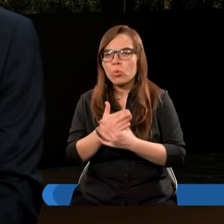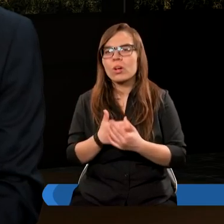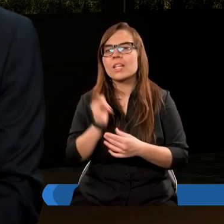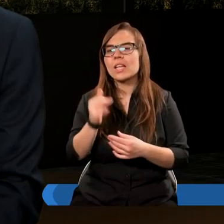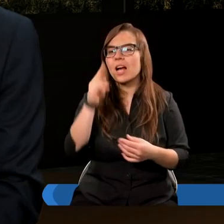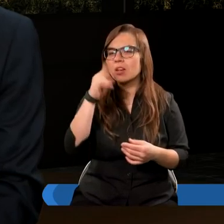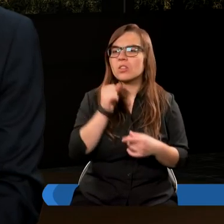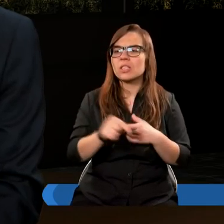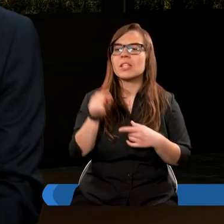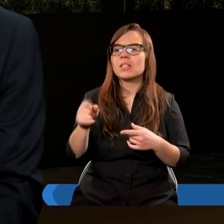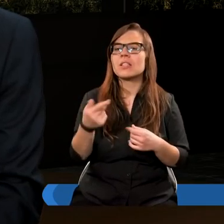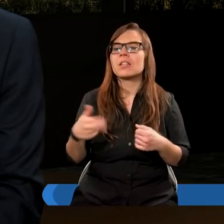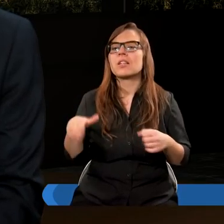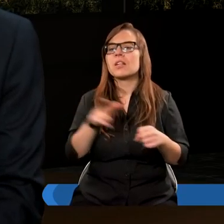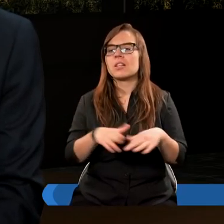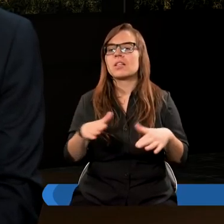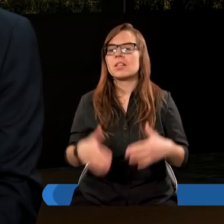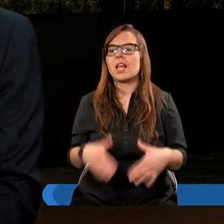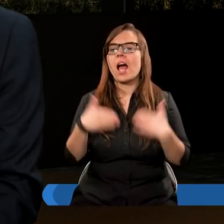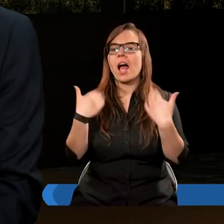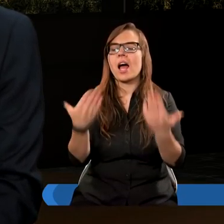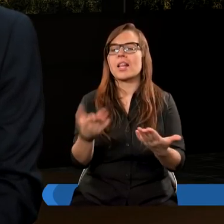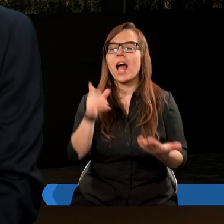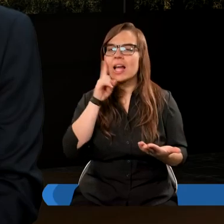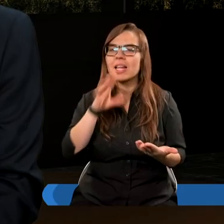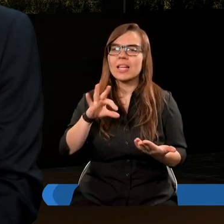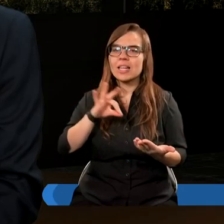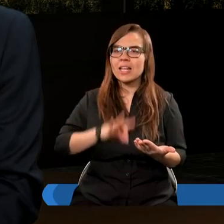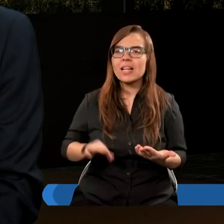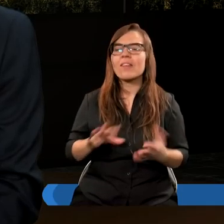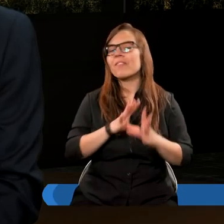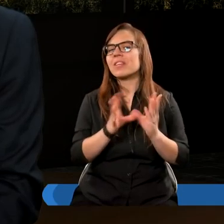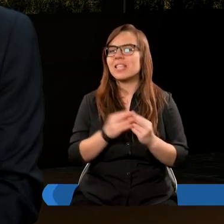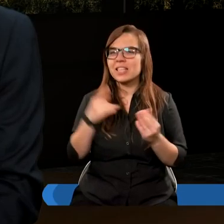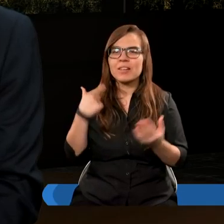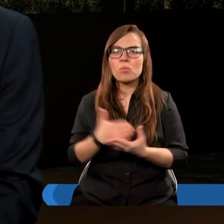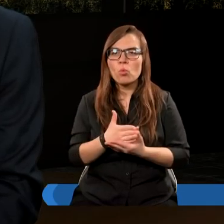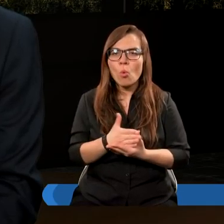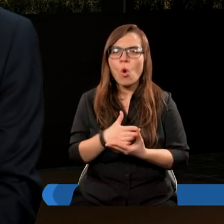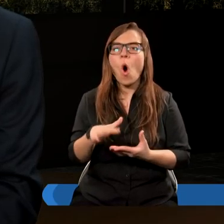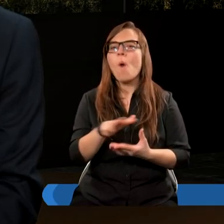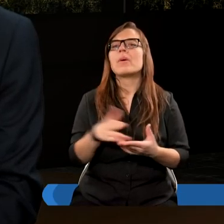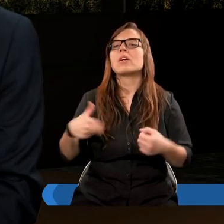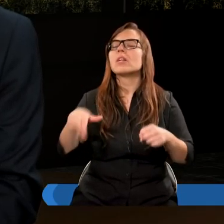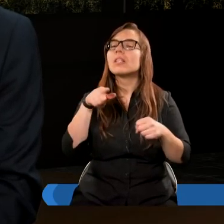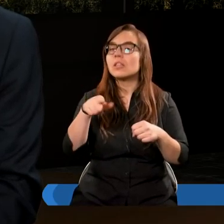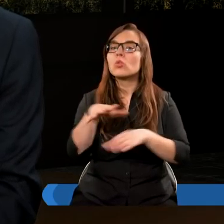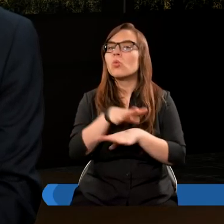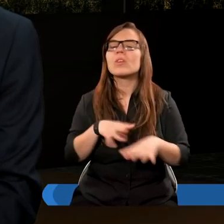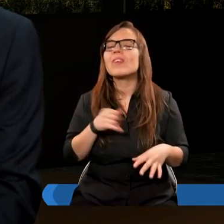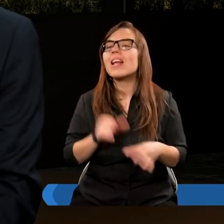Ojciec jest tym, który daje Syna, wszyscy służą, a Duch Święty jest tym,